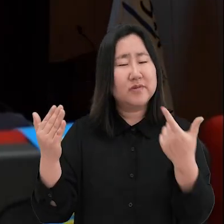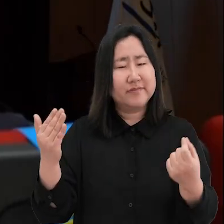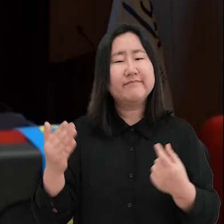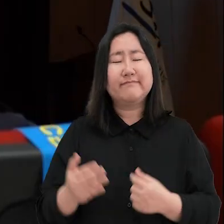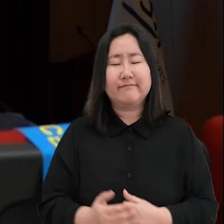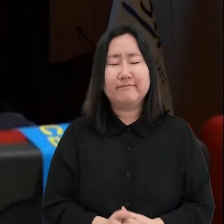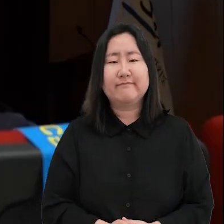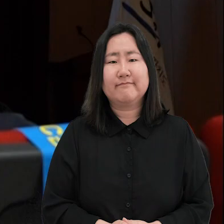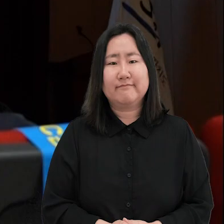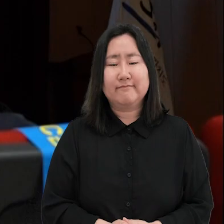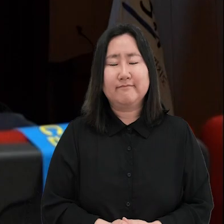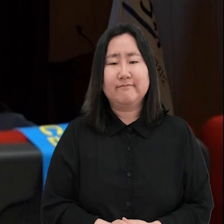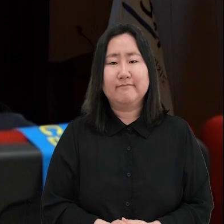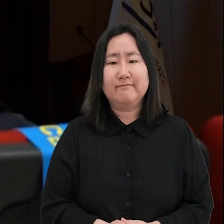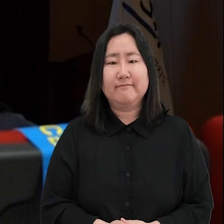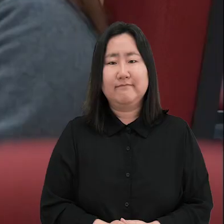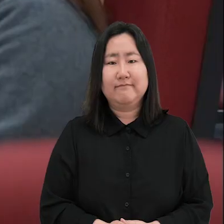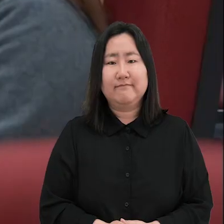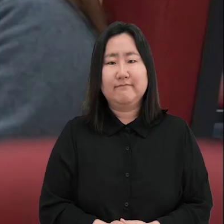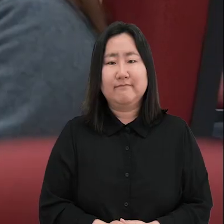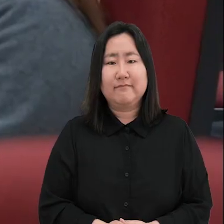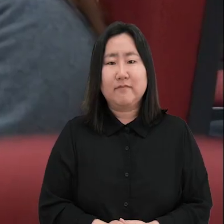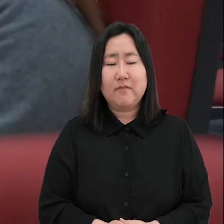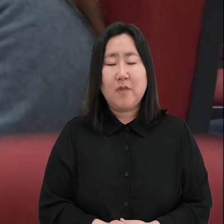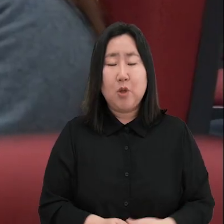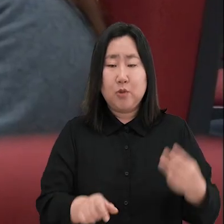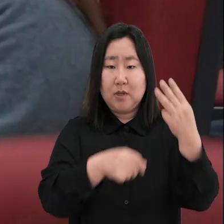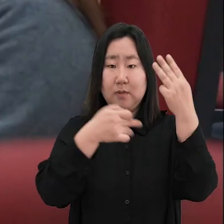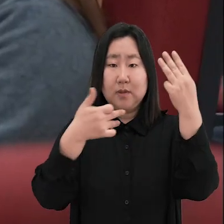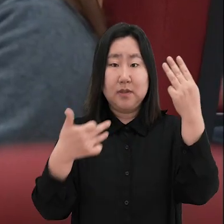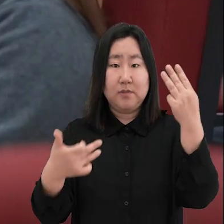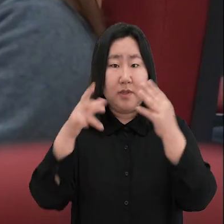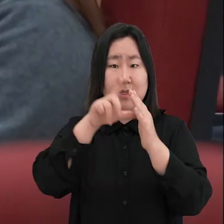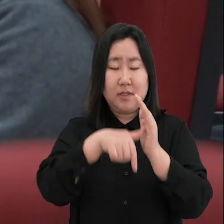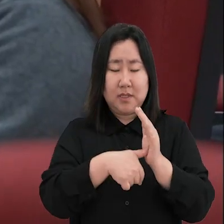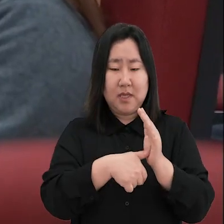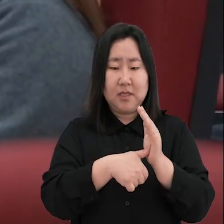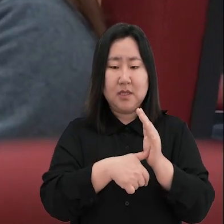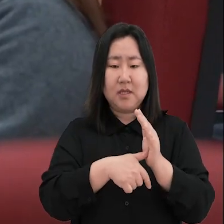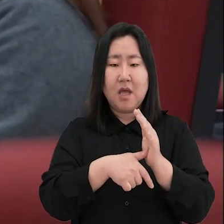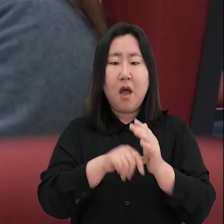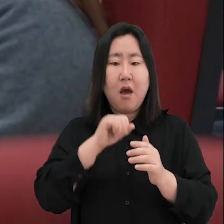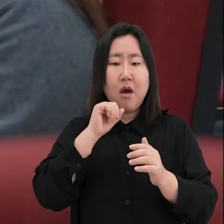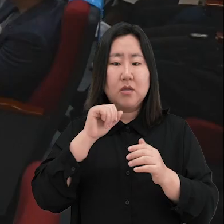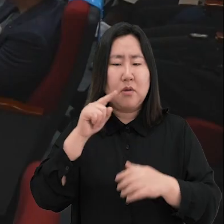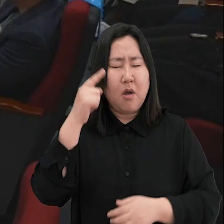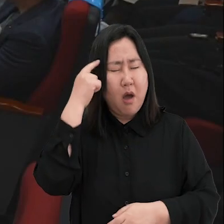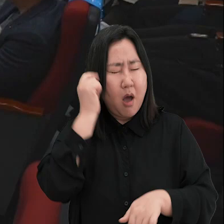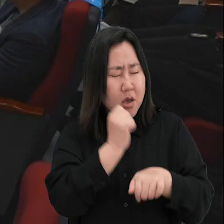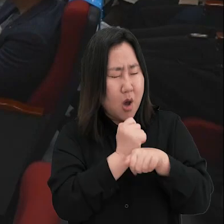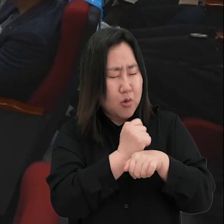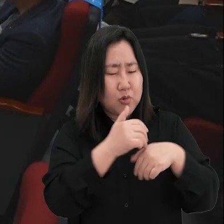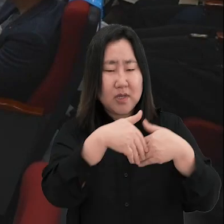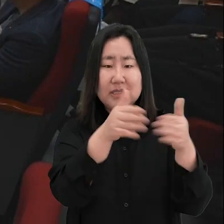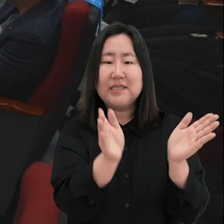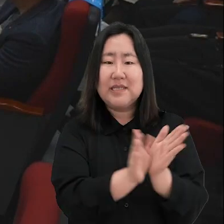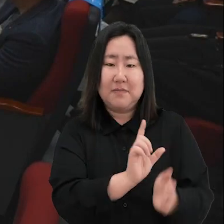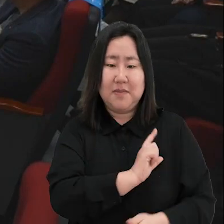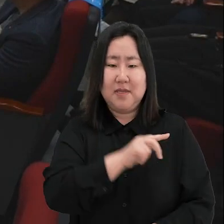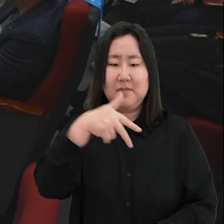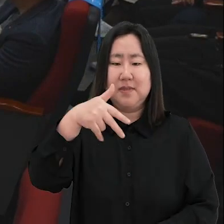보도자료작성 한편 지난 18일에는 서귀포시 채피 행정용 연구팀 지기도